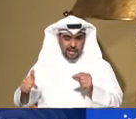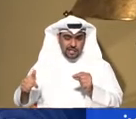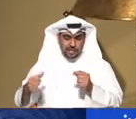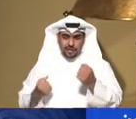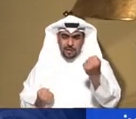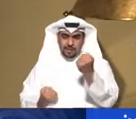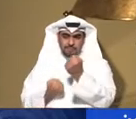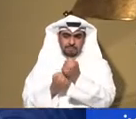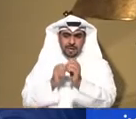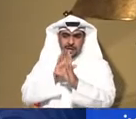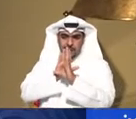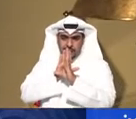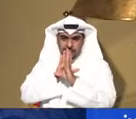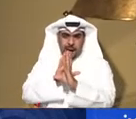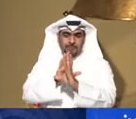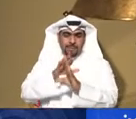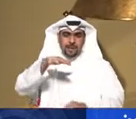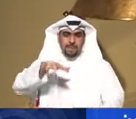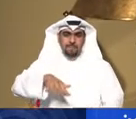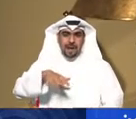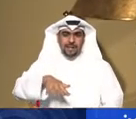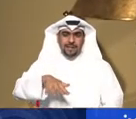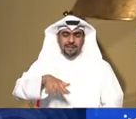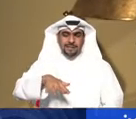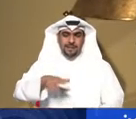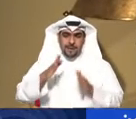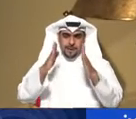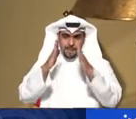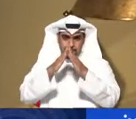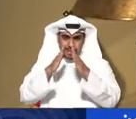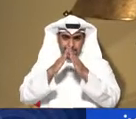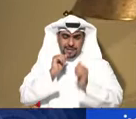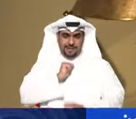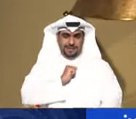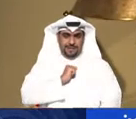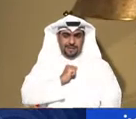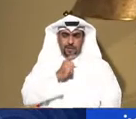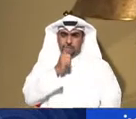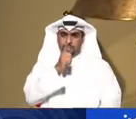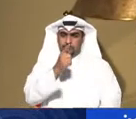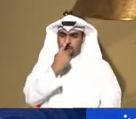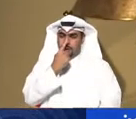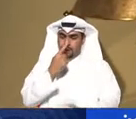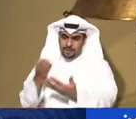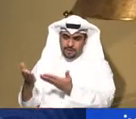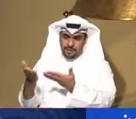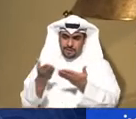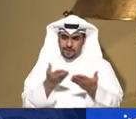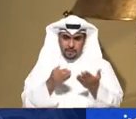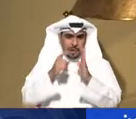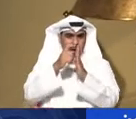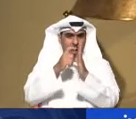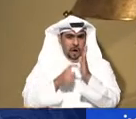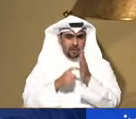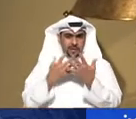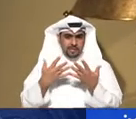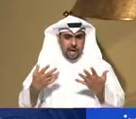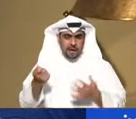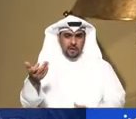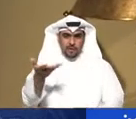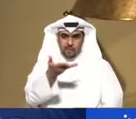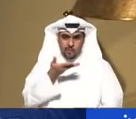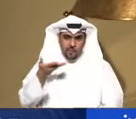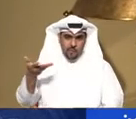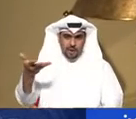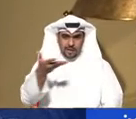استثماراتهم باستثمارها، وأعتقد أن مصر ترحب بهم من خلال القوانين الآن الموجودة وحافظ الاستثمار وضمانات الاستثمار، قانون